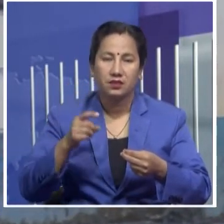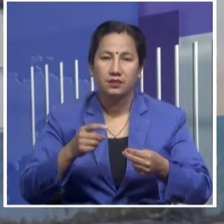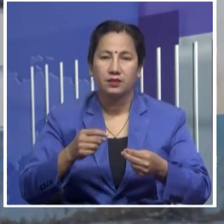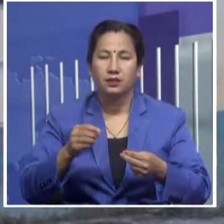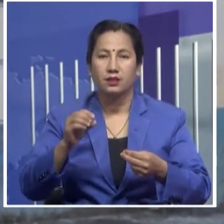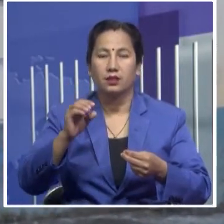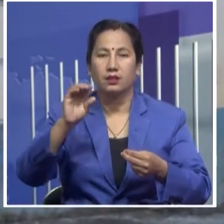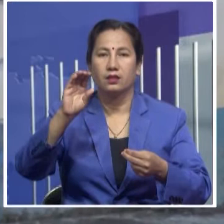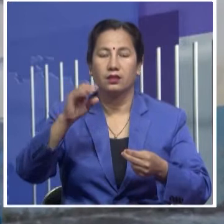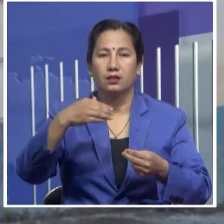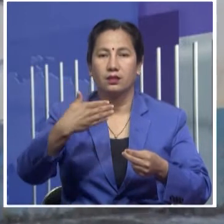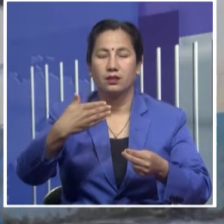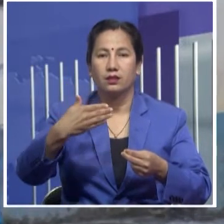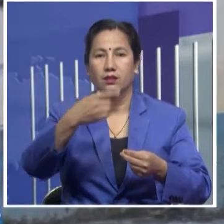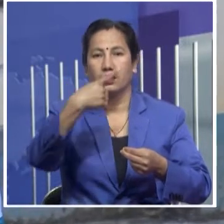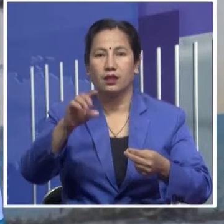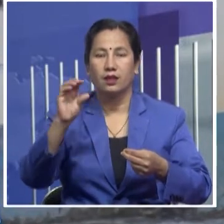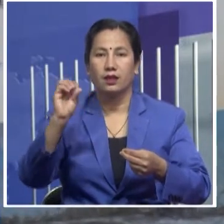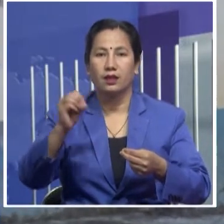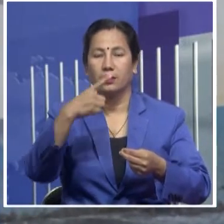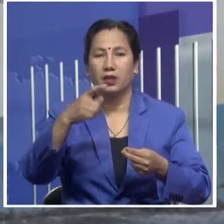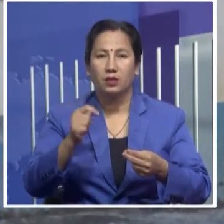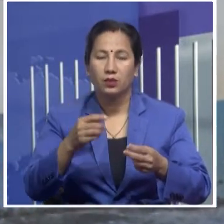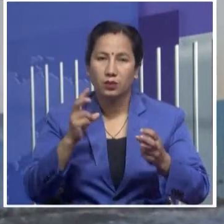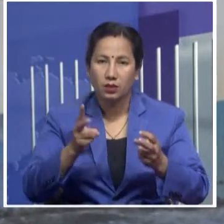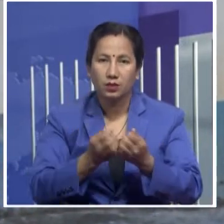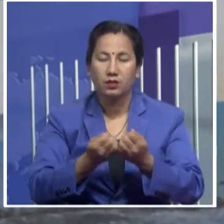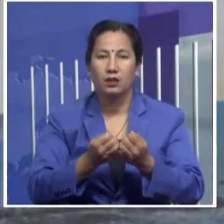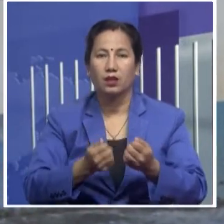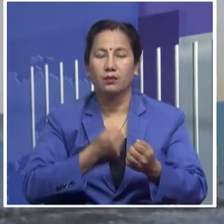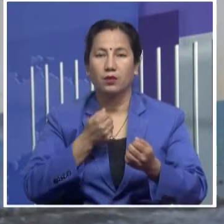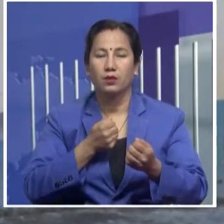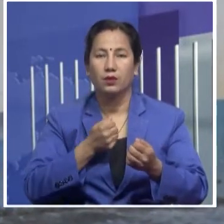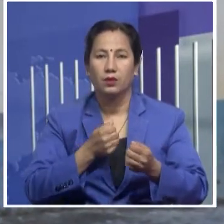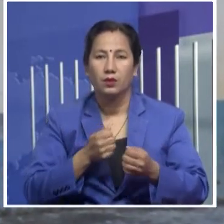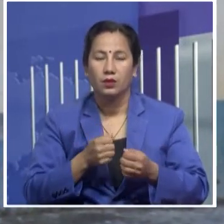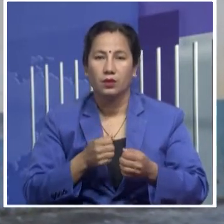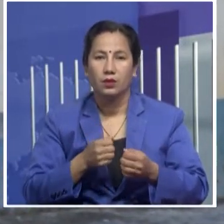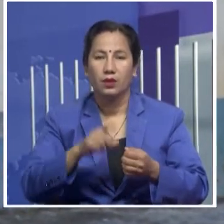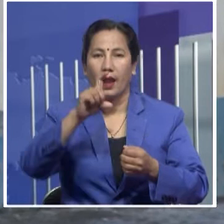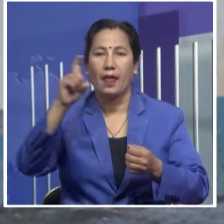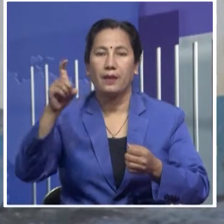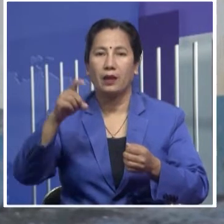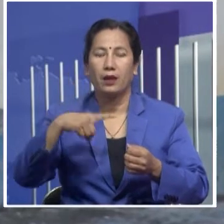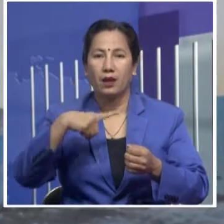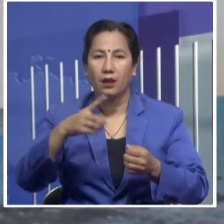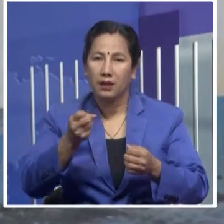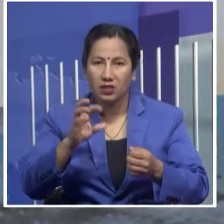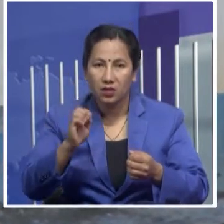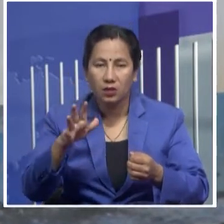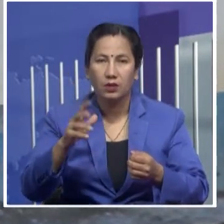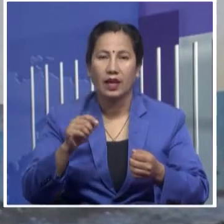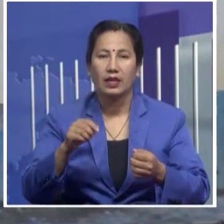आफ्नो आर्थिक स्थिति पनि गर्नको लागि चाहिँ हामीलाई अब रोजगारी पनि चाहिएको हुन्छ होइन। अब रोजगारीको लागि चाहिँ हाम्रो नेपालमै चाहिँ नपाइसकेको हुनाले